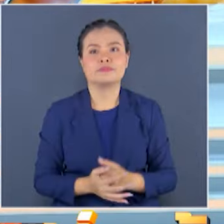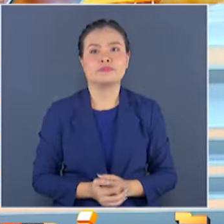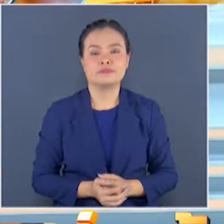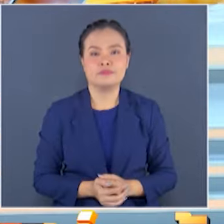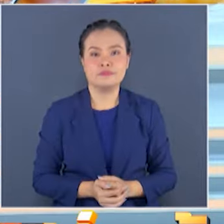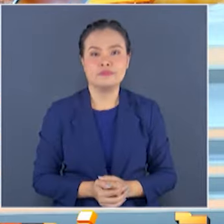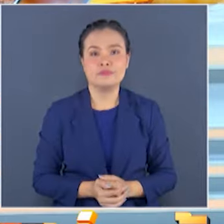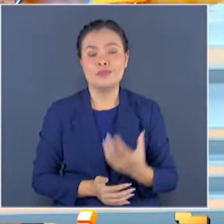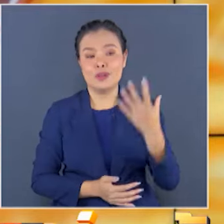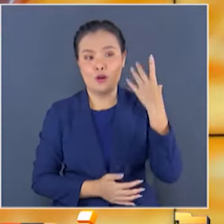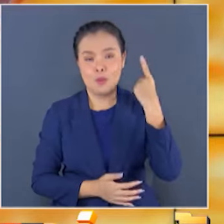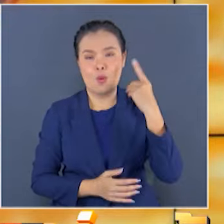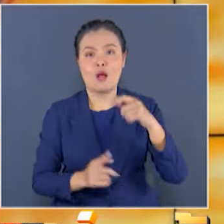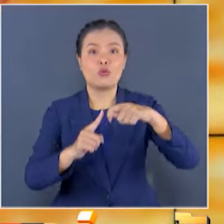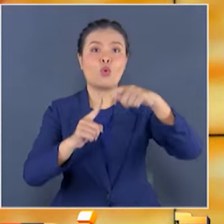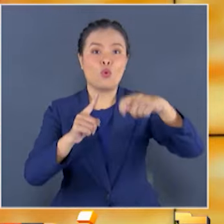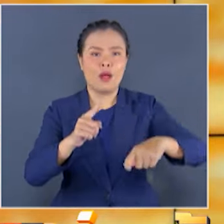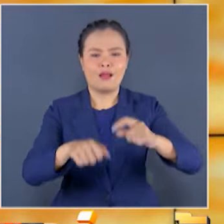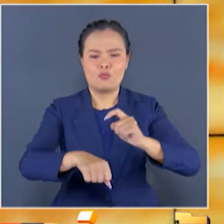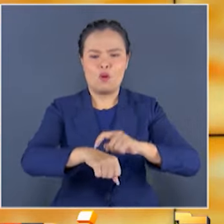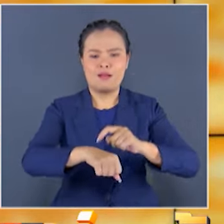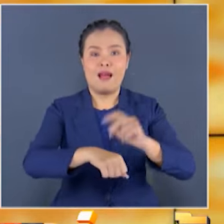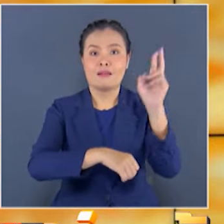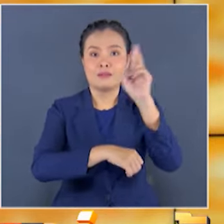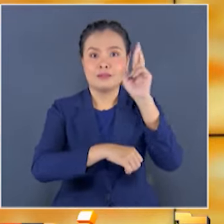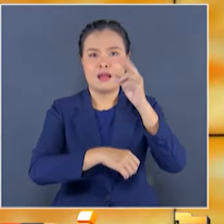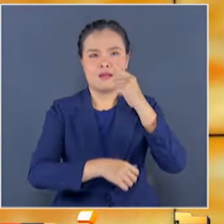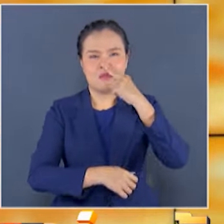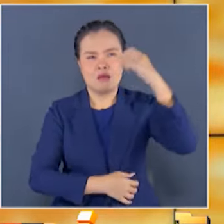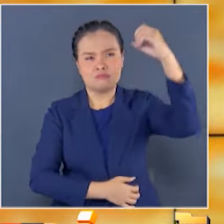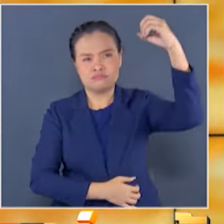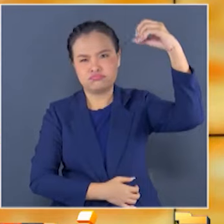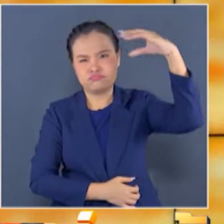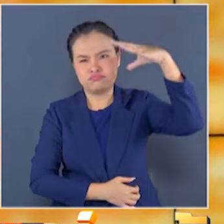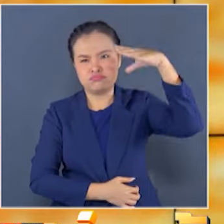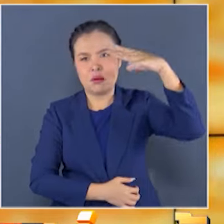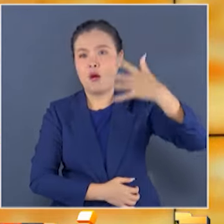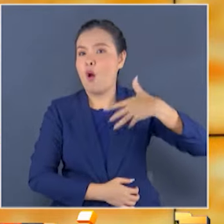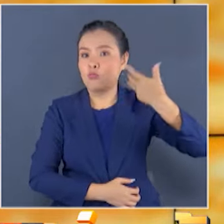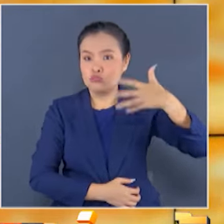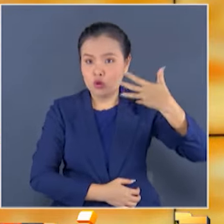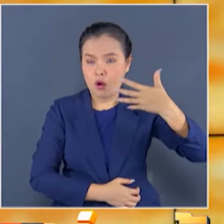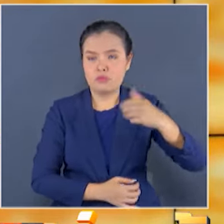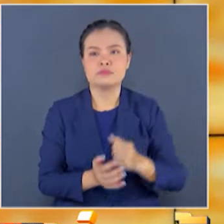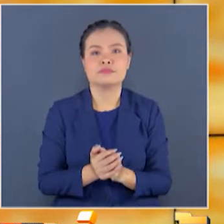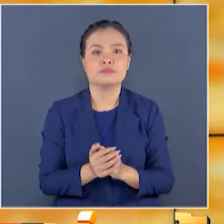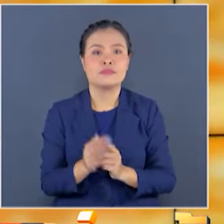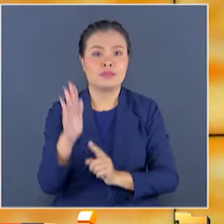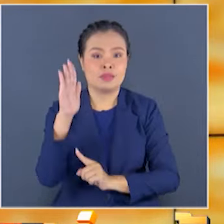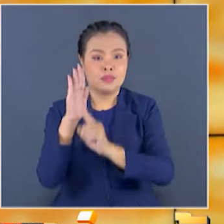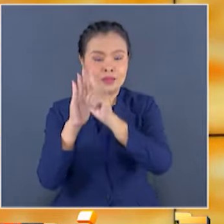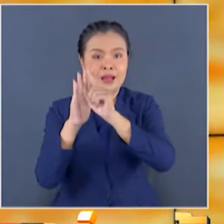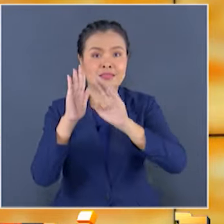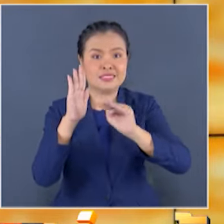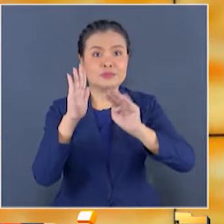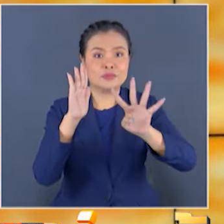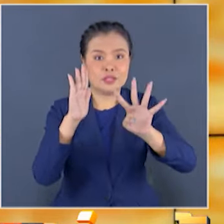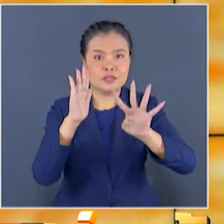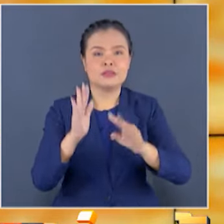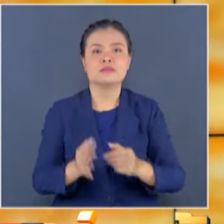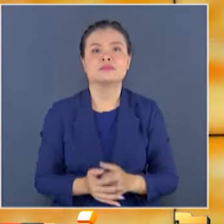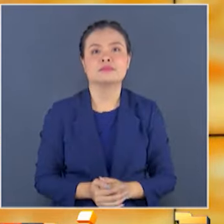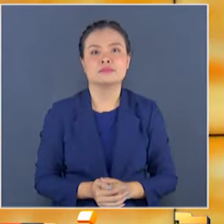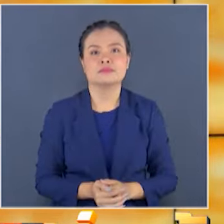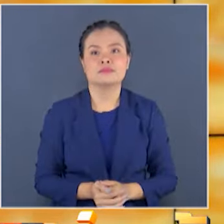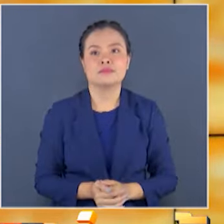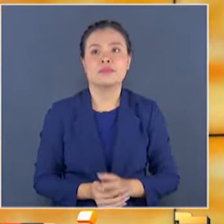ไปดูบรรยากาศเมื่อวานนี้ที่โคราชช่วงเที่ยงโอ้โหพระอาทิตย์ตั้งฉากนะคะร้อนสุดๆอุณหภูมิพุ่งถึง44องศาเซลเซียส